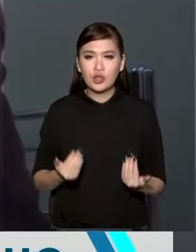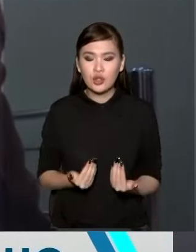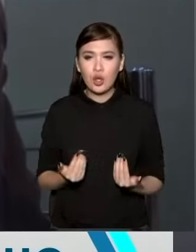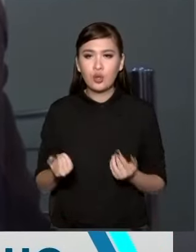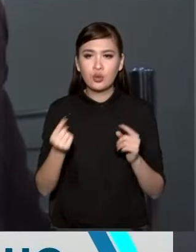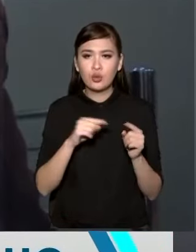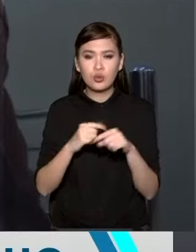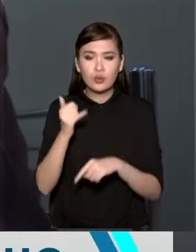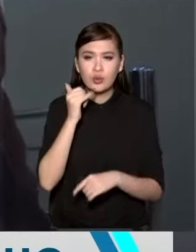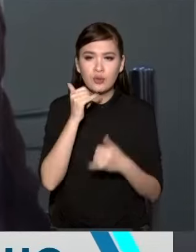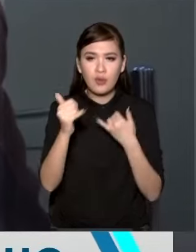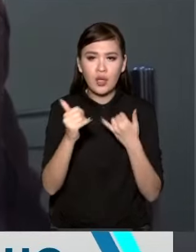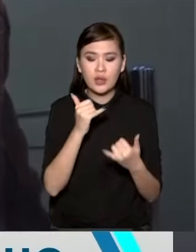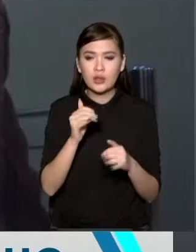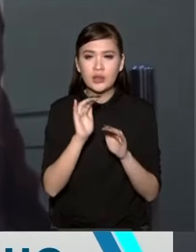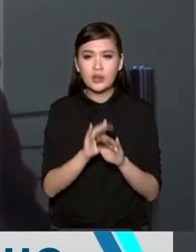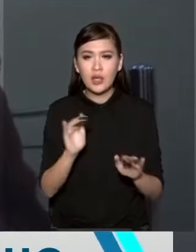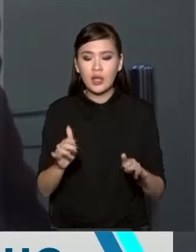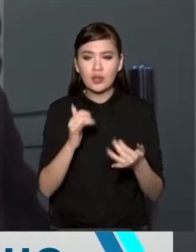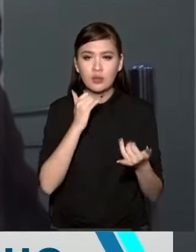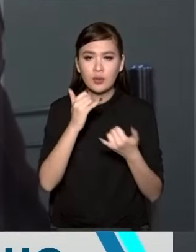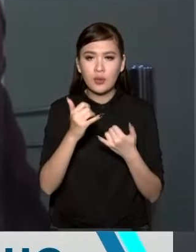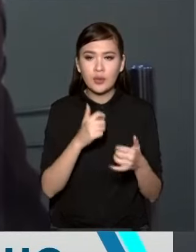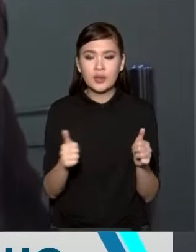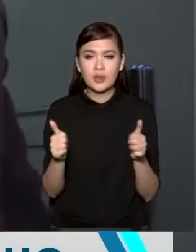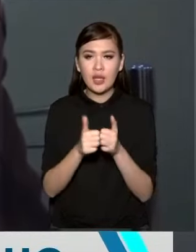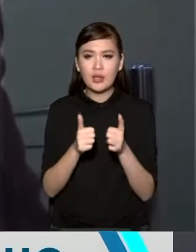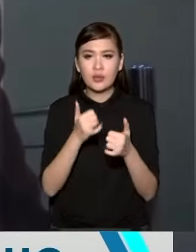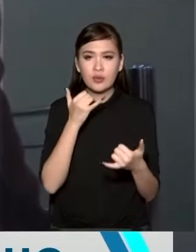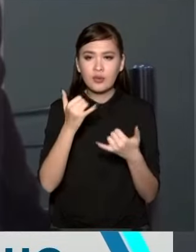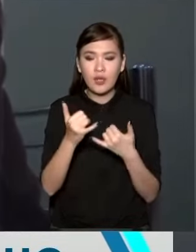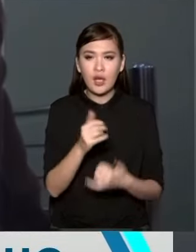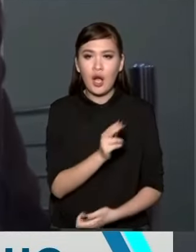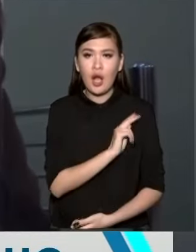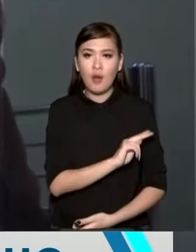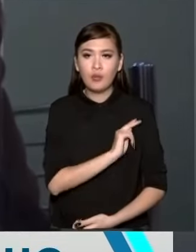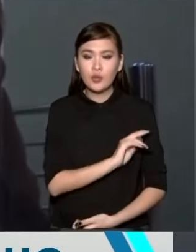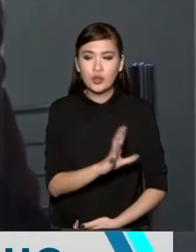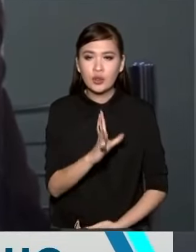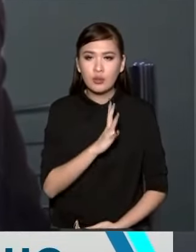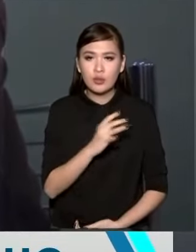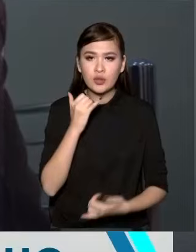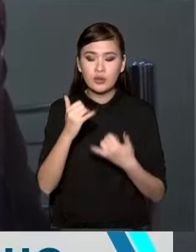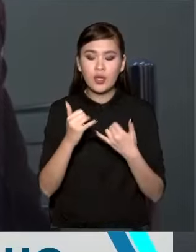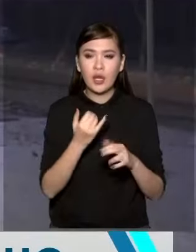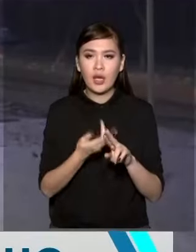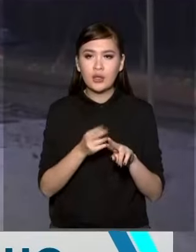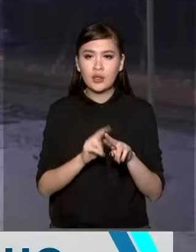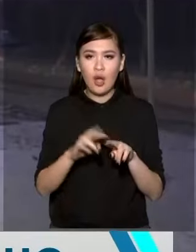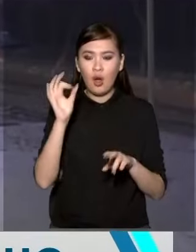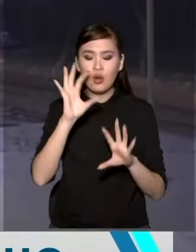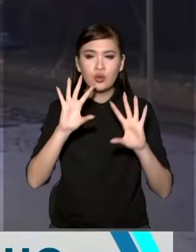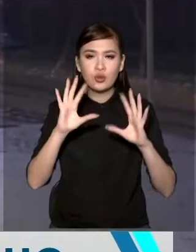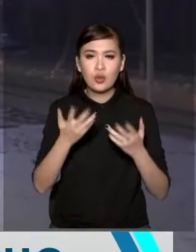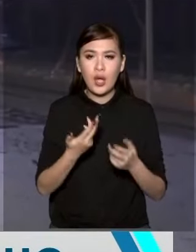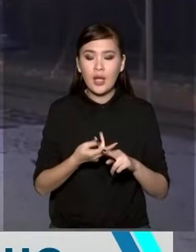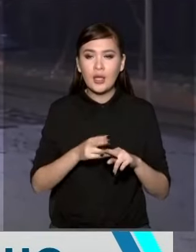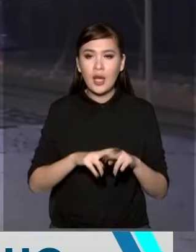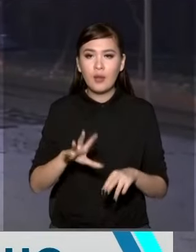другу звонили, детям звонили, соседям звонили, коллегам звонили. Вот что такая-такая ситуация. Всего в